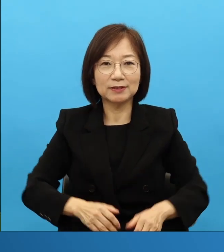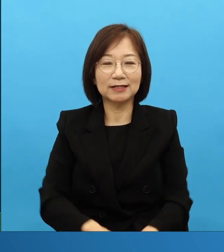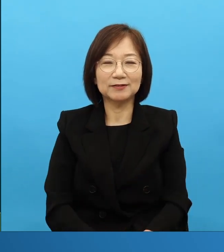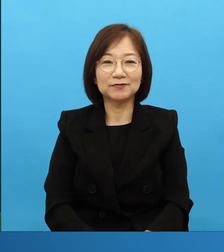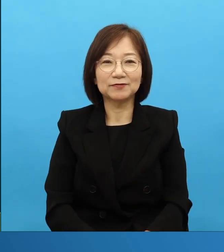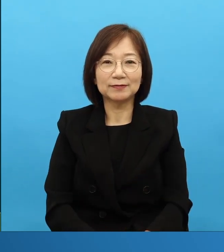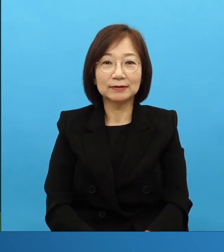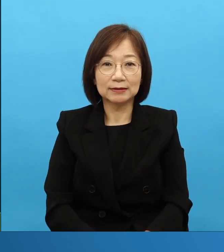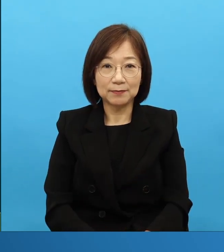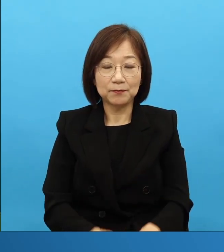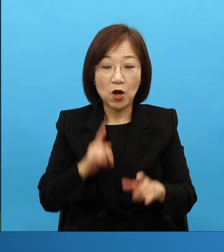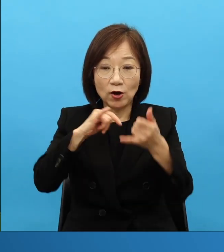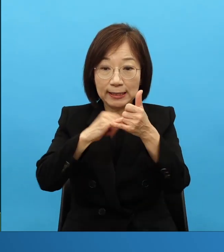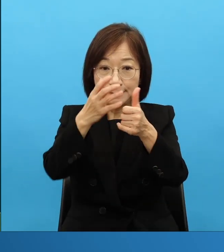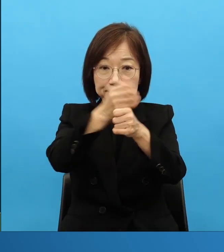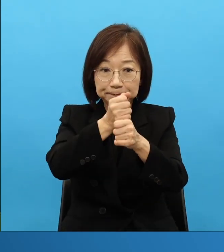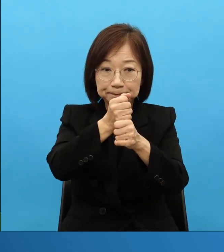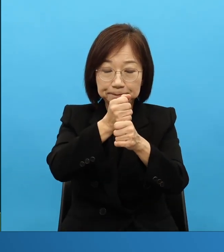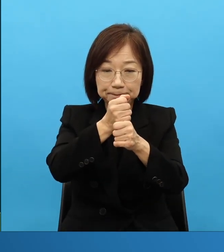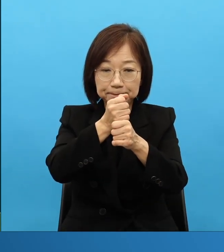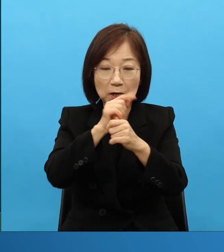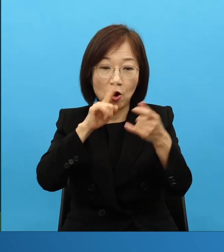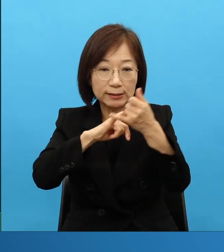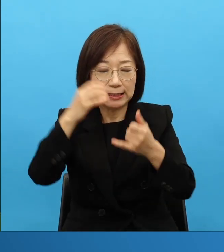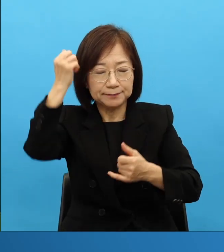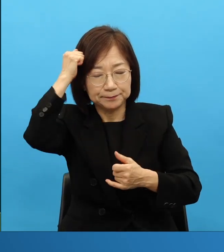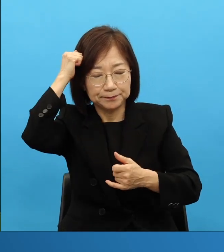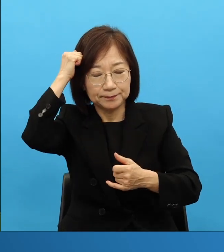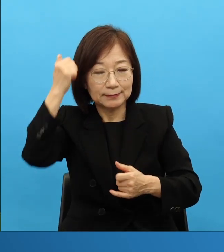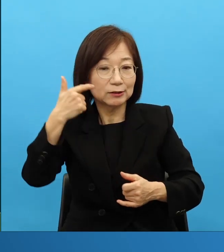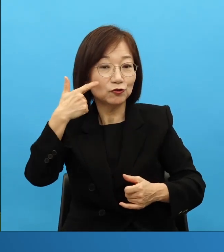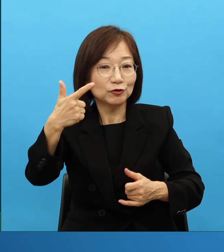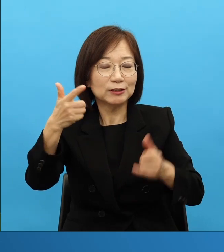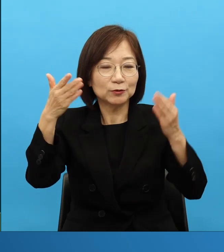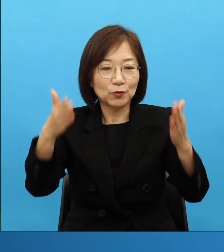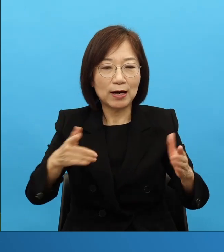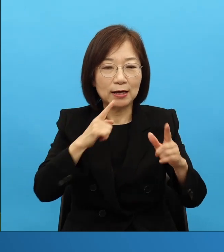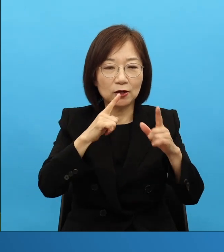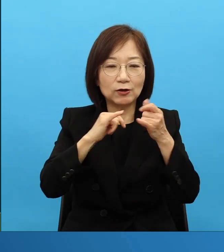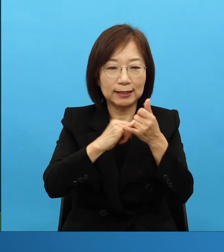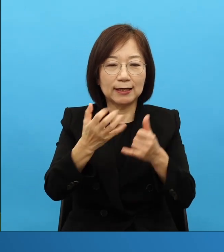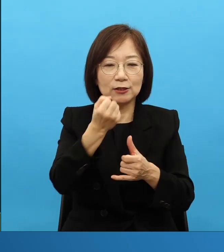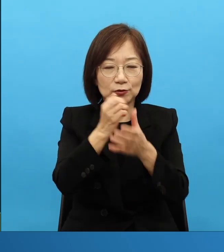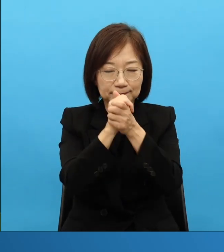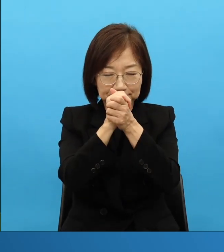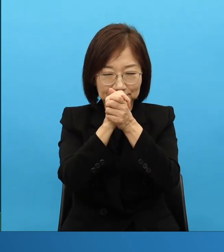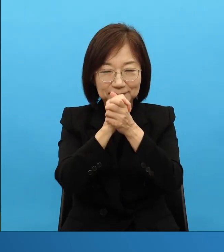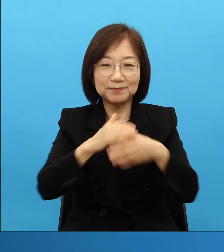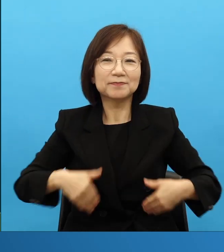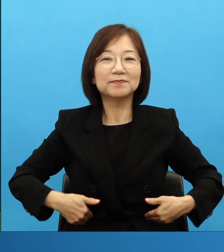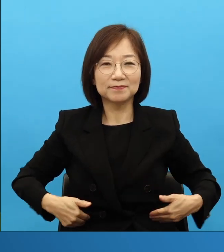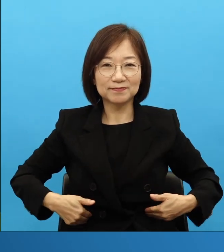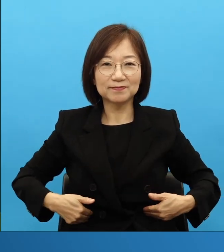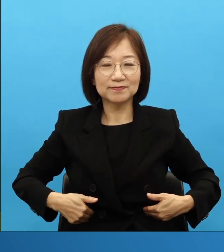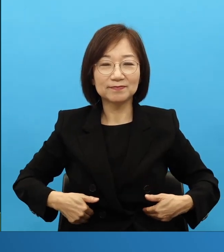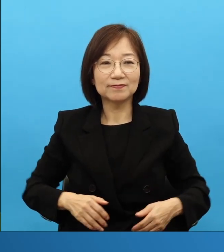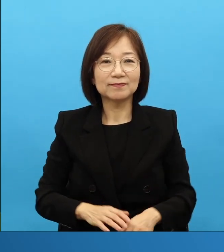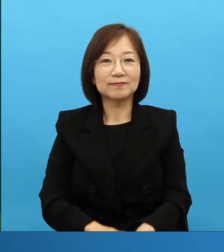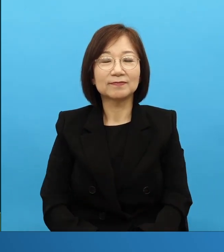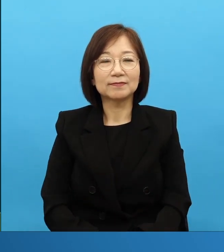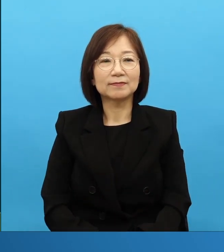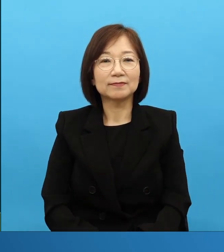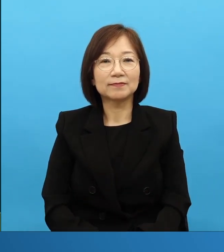여섯 동안 그대로 누리고 기도 된다니까요. If you just hold to that, you'll enjoy in prayer throughout the week. 여러분이 귀중한 존재입니다.